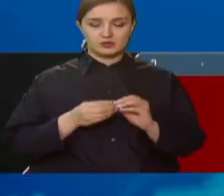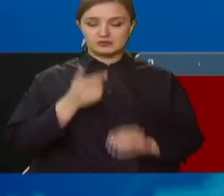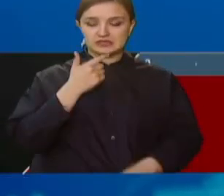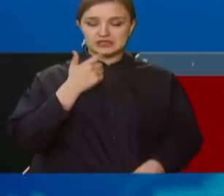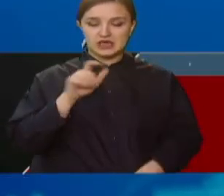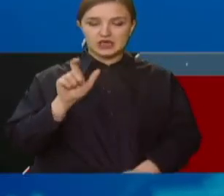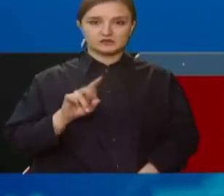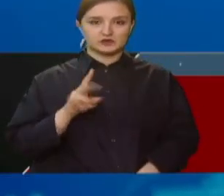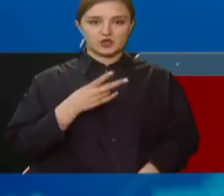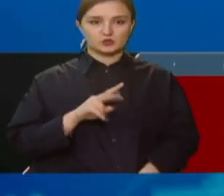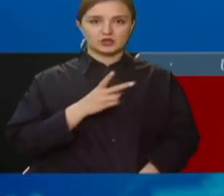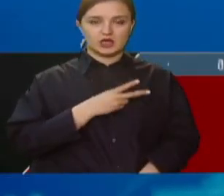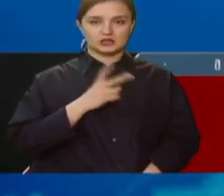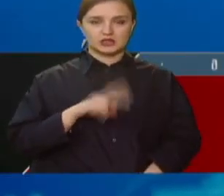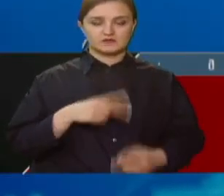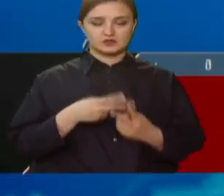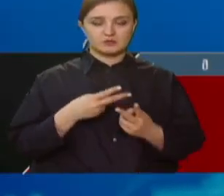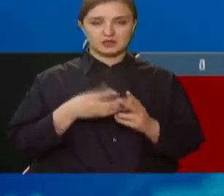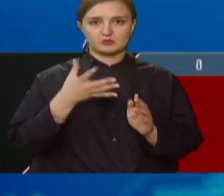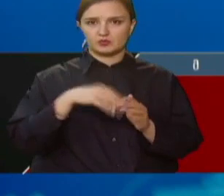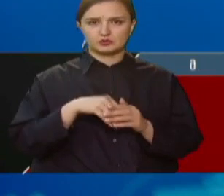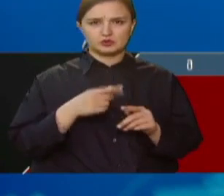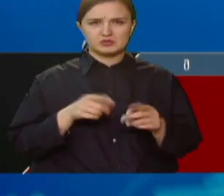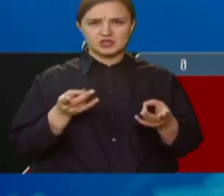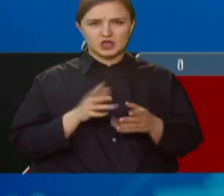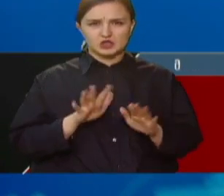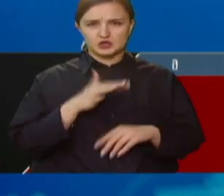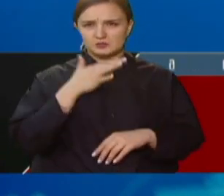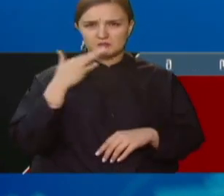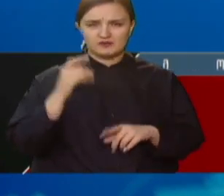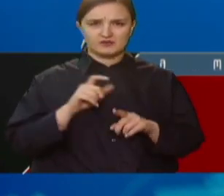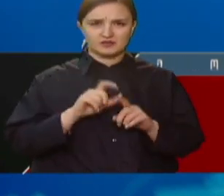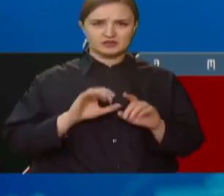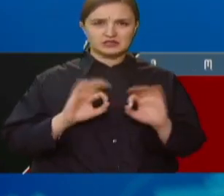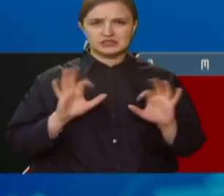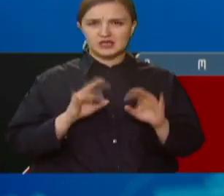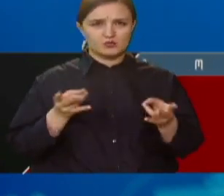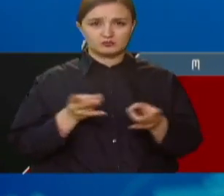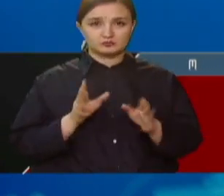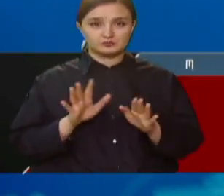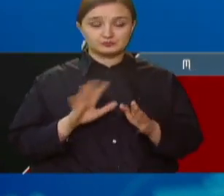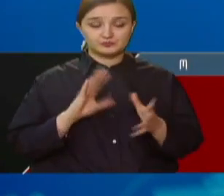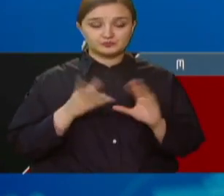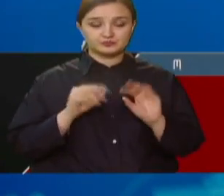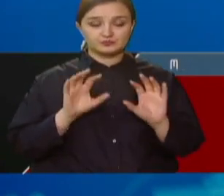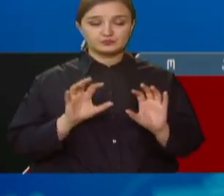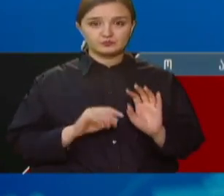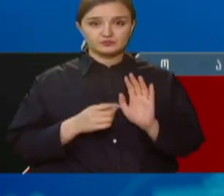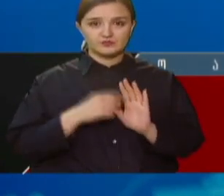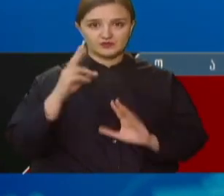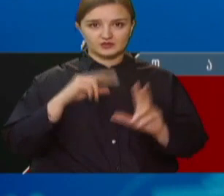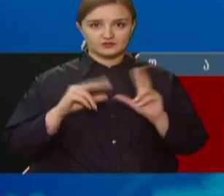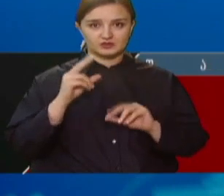უნდა გარდაიცვალოს საპატიმროში, ამას არ ჭირდება ბევრი საუბარი, და ის, რომ კანონმდებლობა